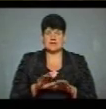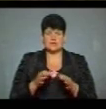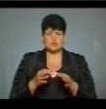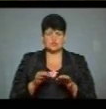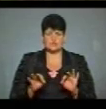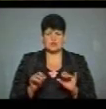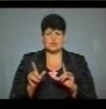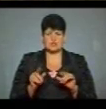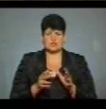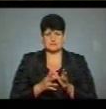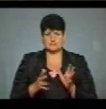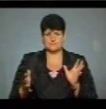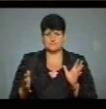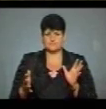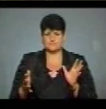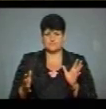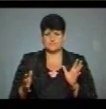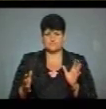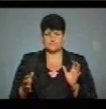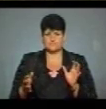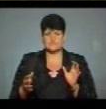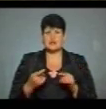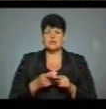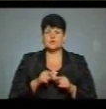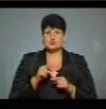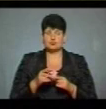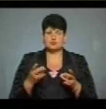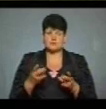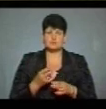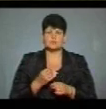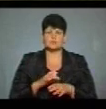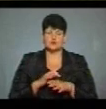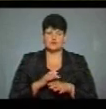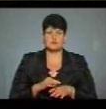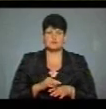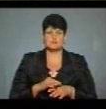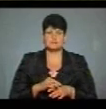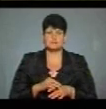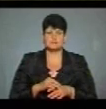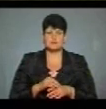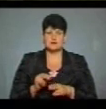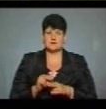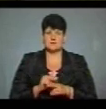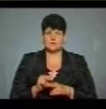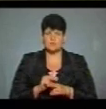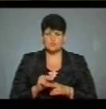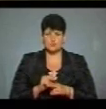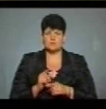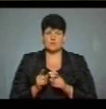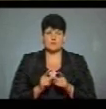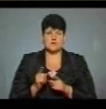їхати з вищої дистанції. Для цього потрібно провести біжучий ремонт санної траси,